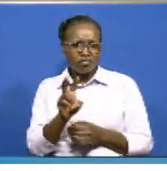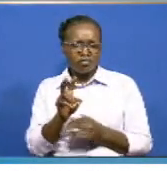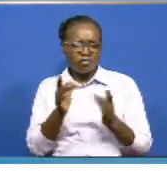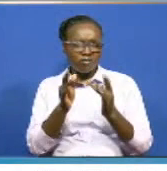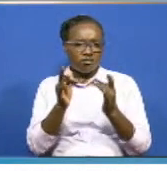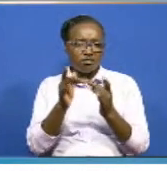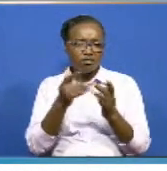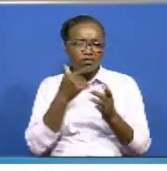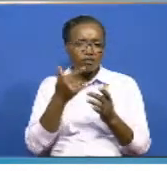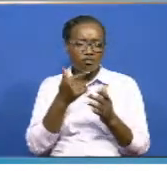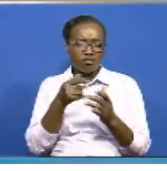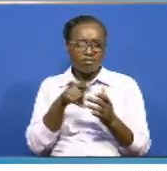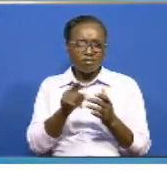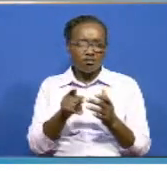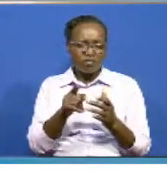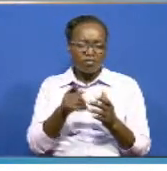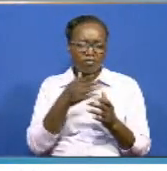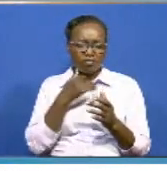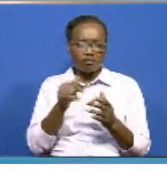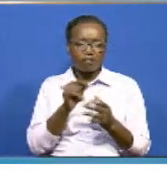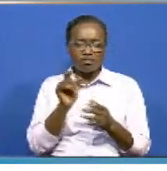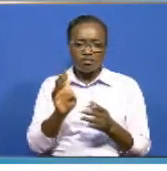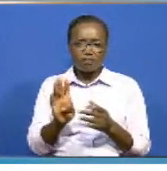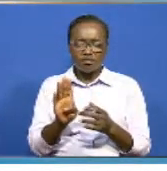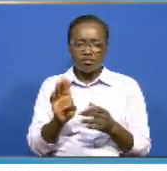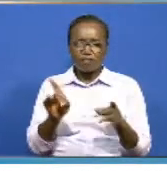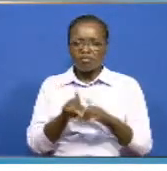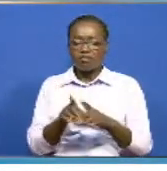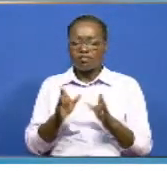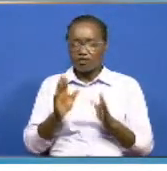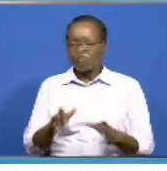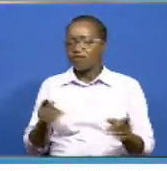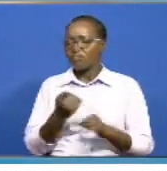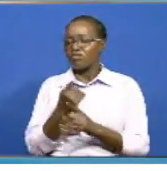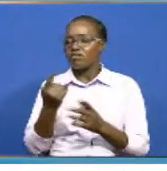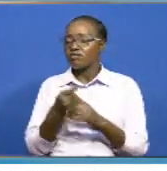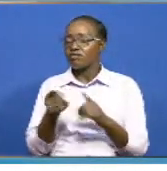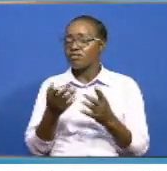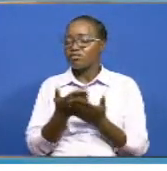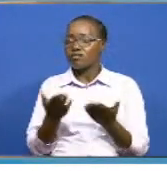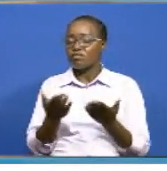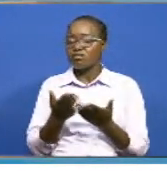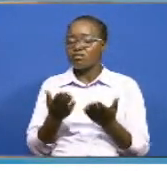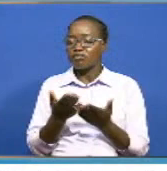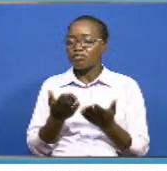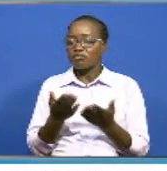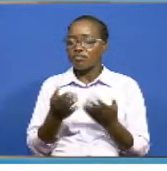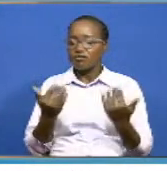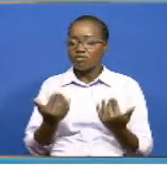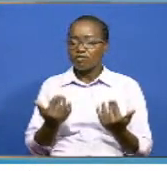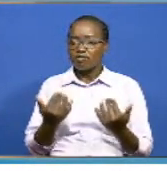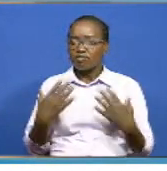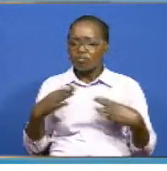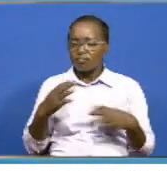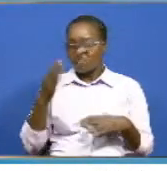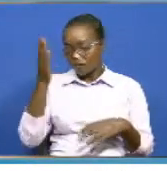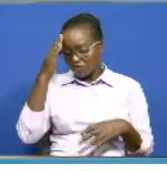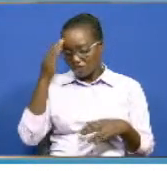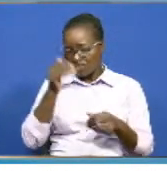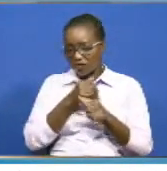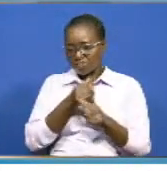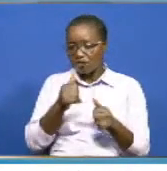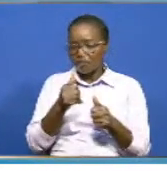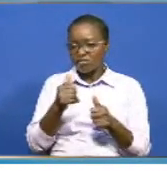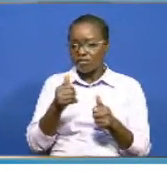aseme ya kwamba kweli ningependa kuwa kama mtu fulani? Lakini siku hizi unavyoona wale watu ambao wanajulikana humu nchini, kuna baadhi ambao wamekuwa